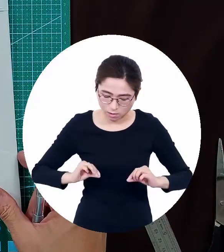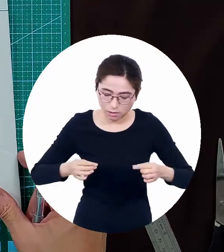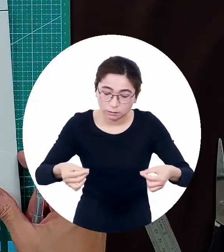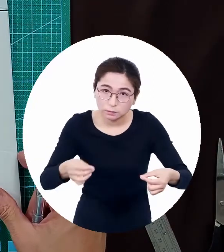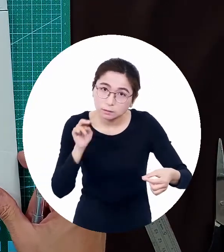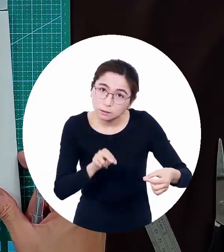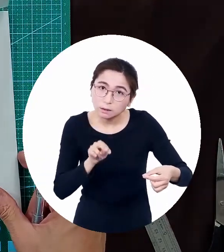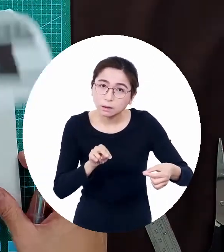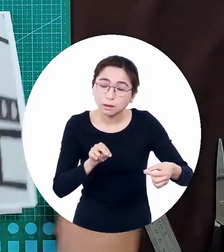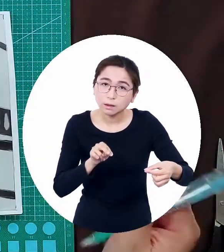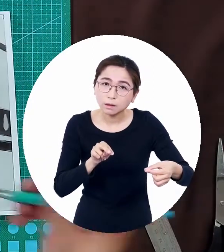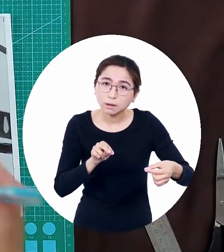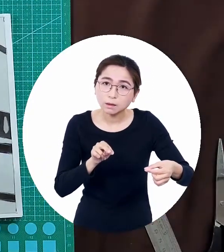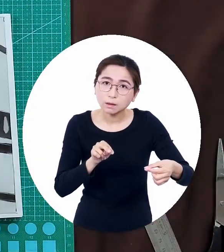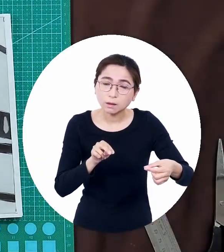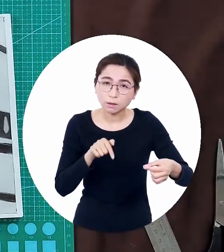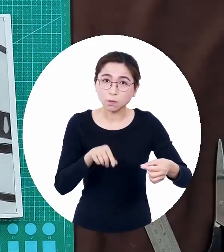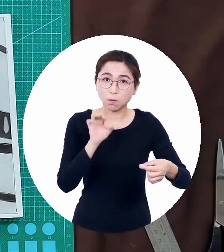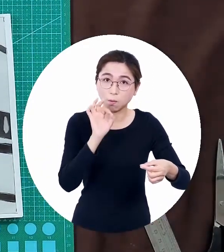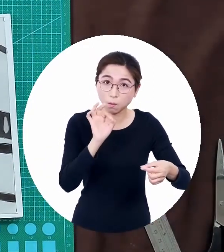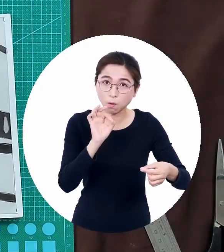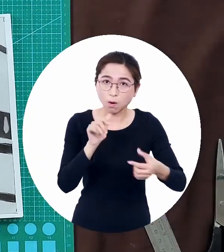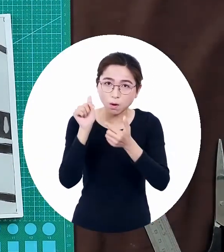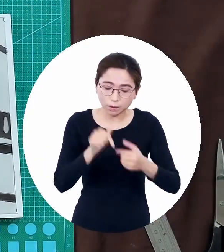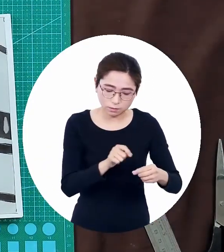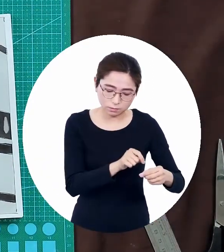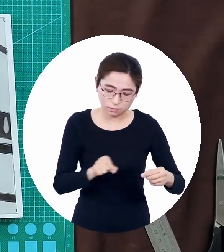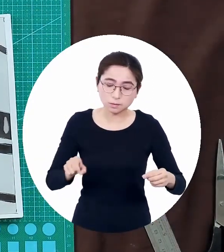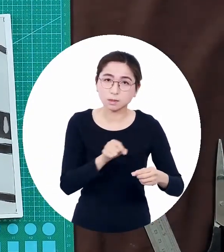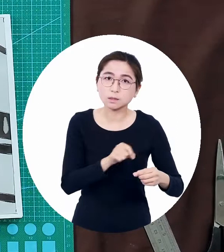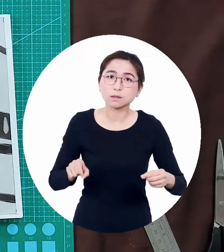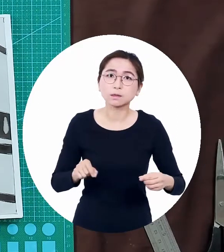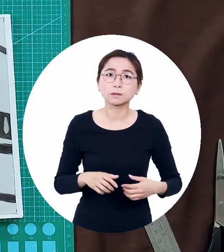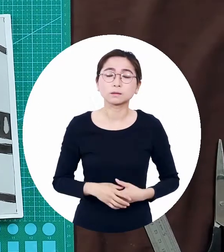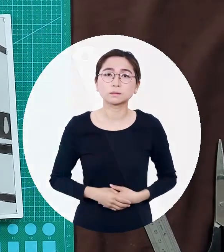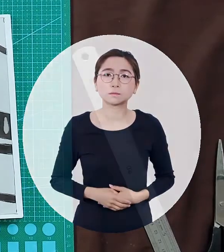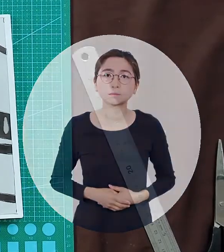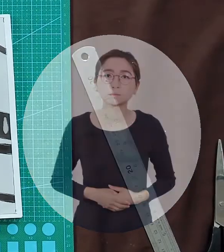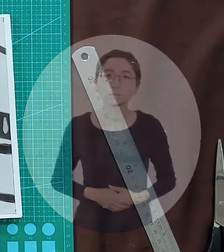開嚟睇一睇咯。咁如果 OK， 我哋繼續畫落去。